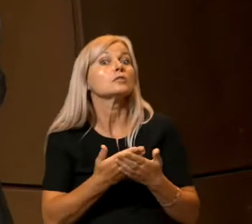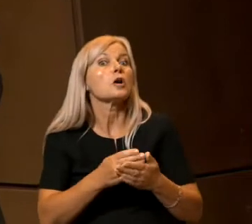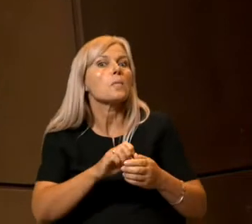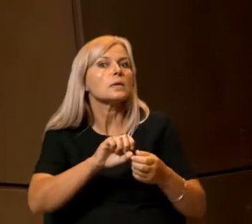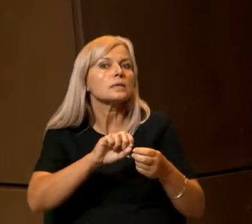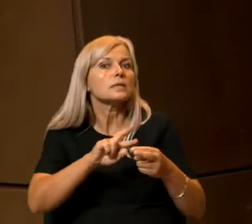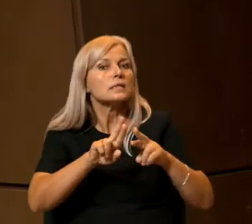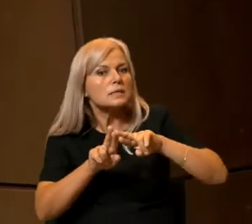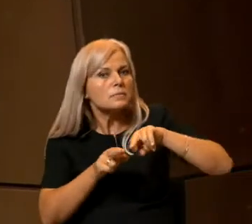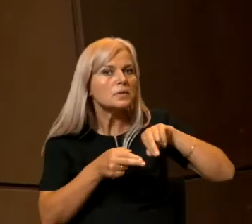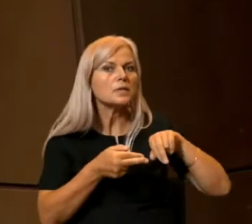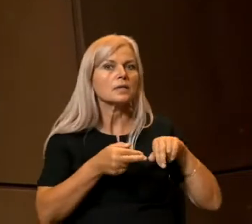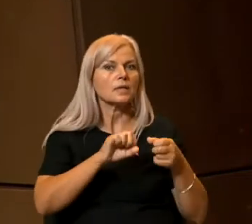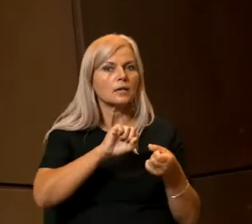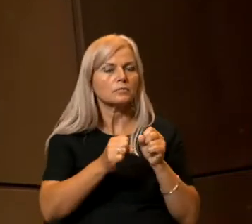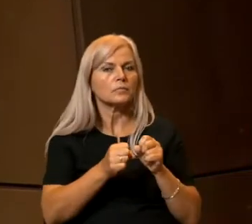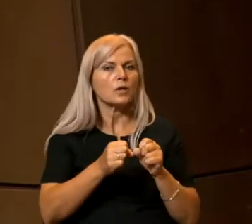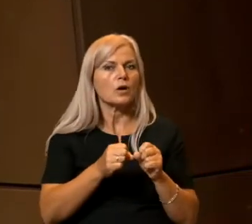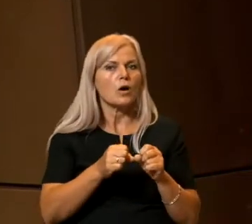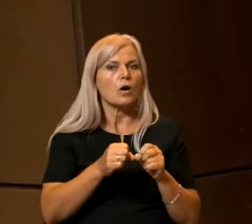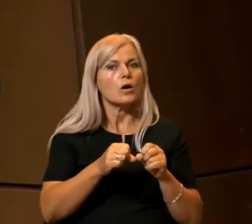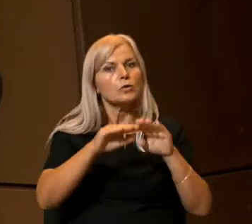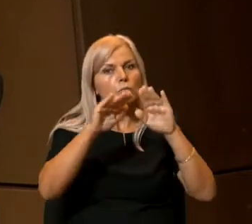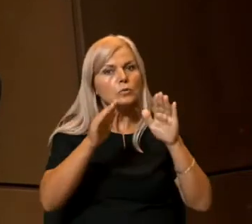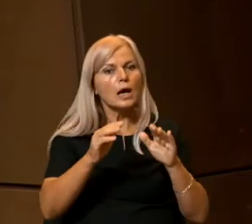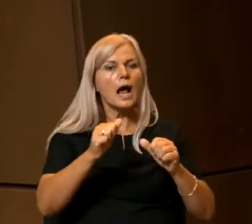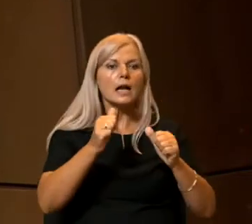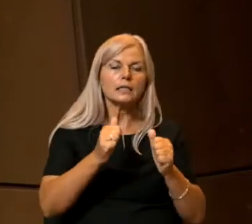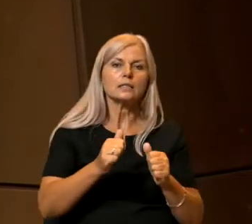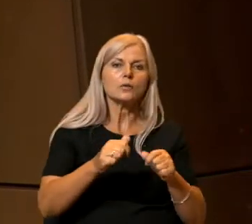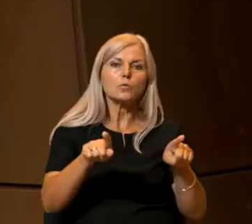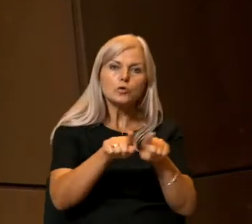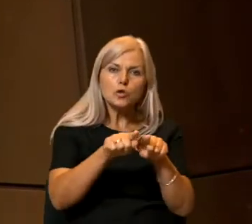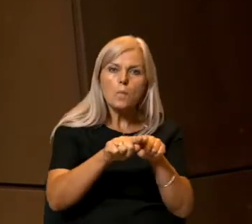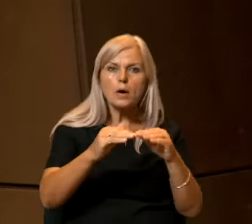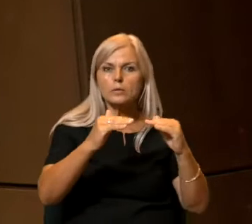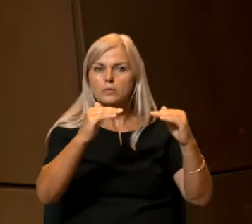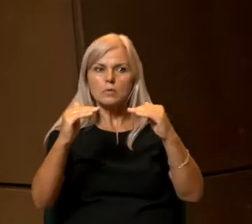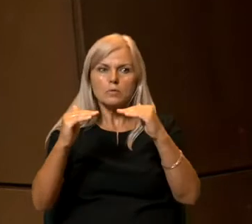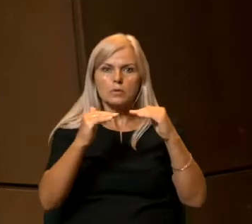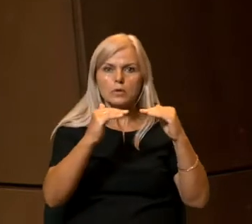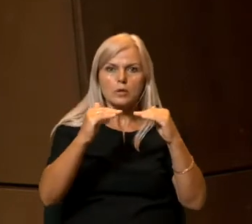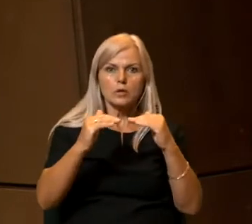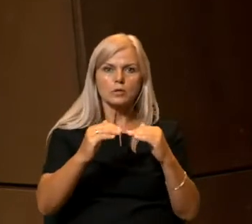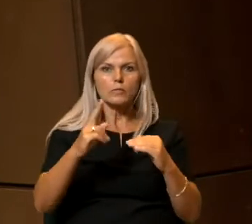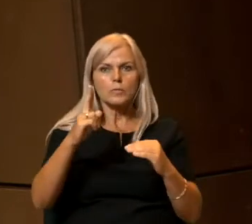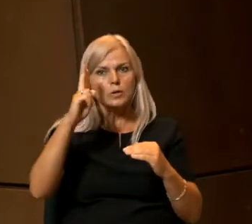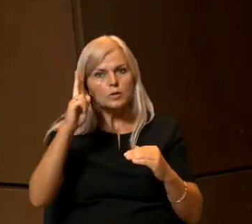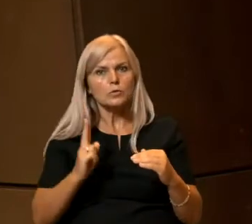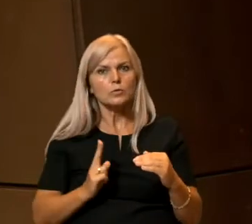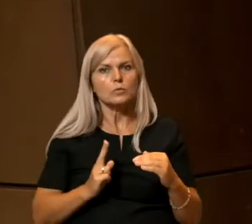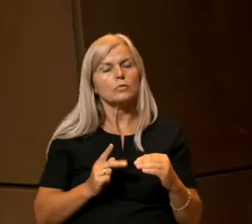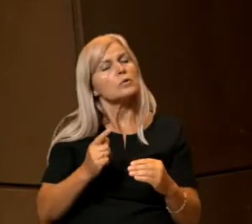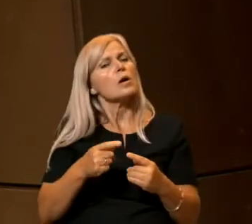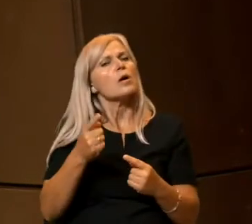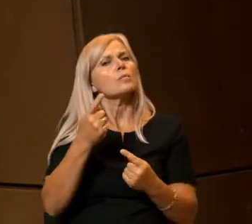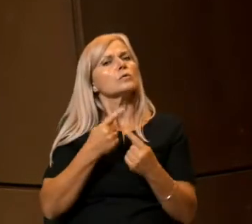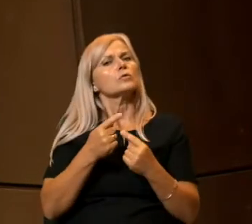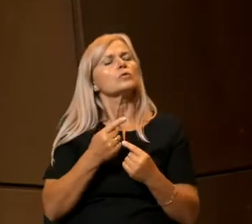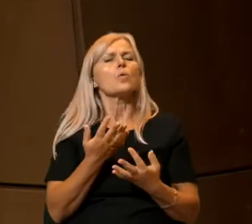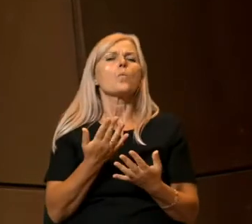konstrukcję i utrzymywać instytucyjny status quo. tu bardzo łatwo to zobaczyć